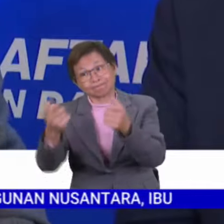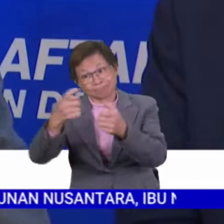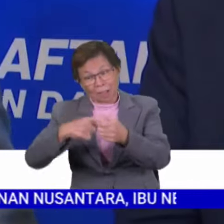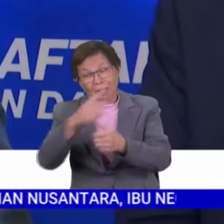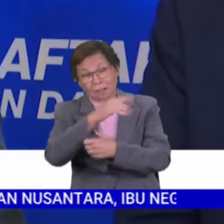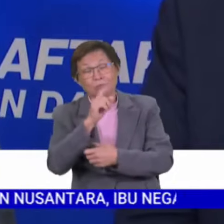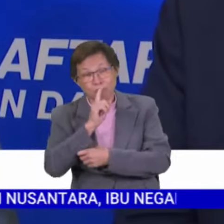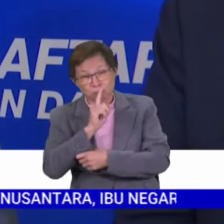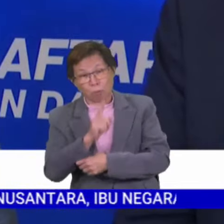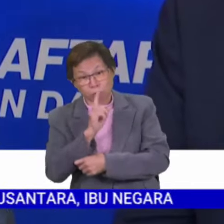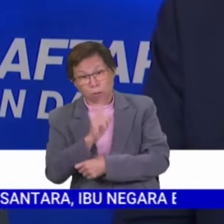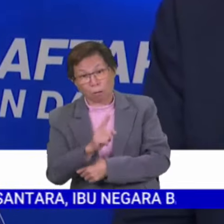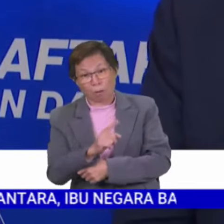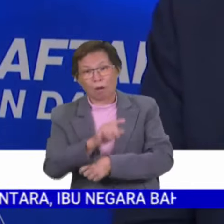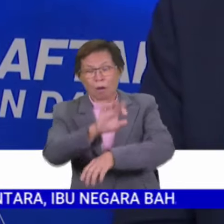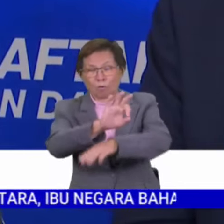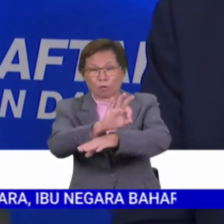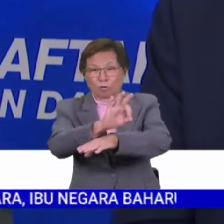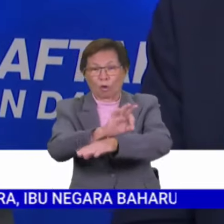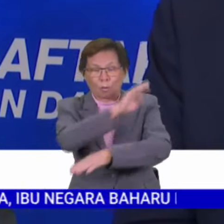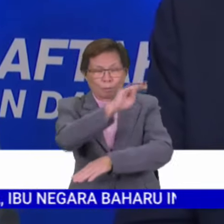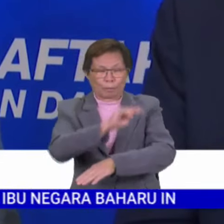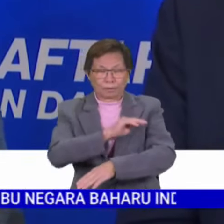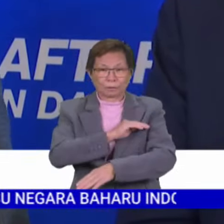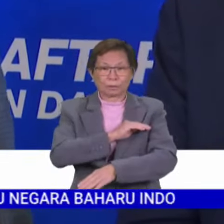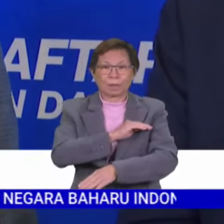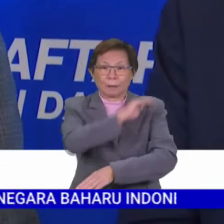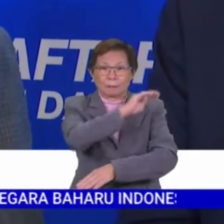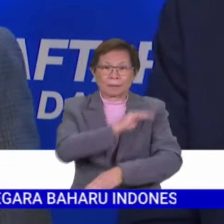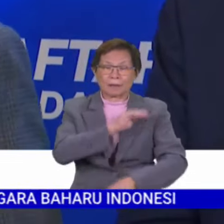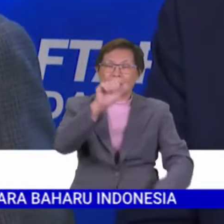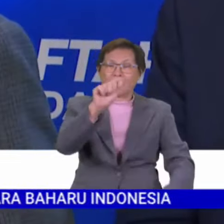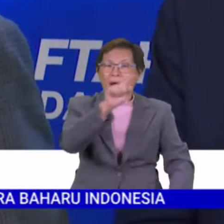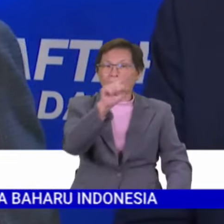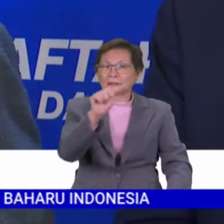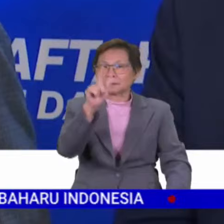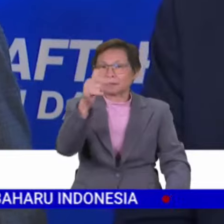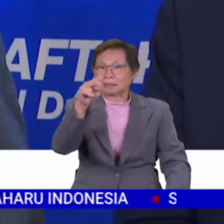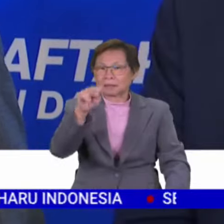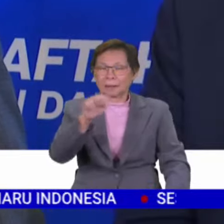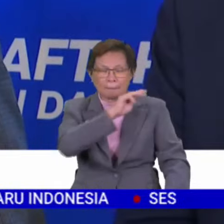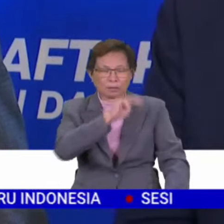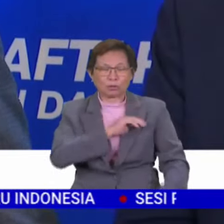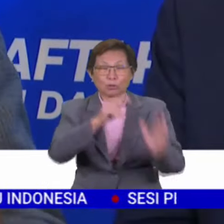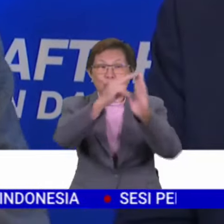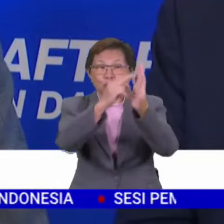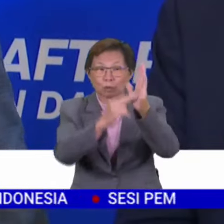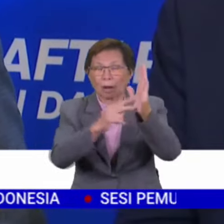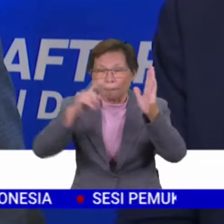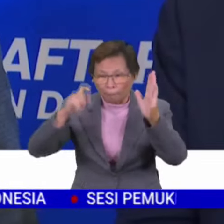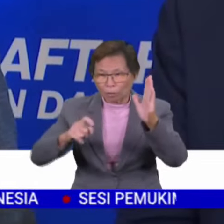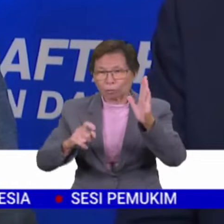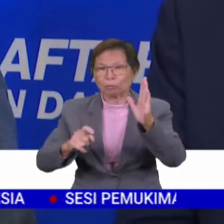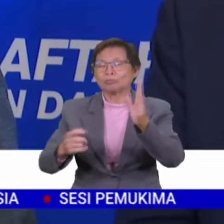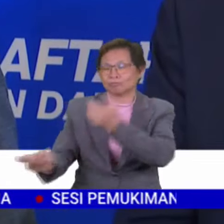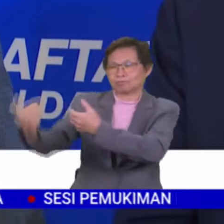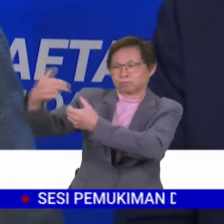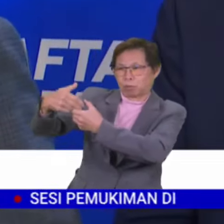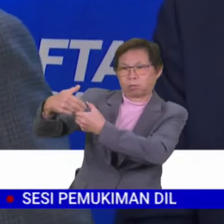tentu fungsi Menteri Azalina juga sebagai Menteri Undang-Undang perlu kami libat